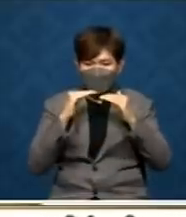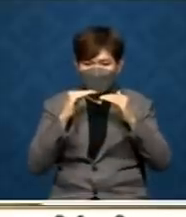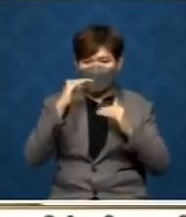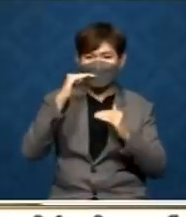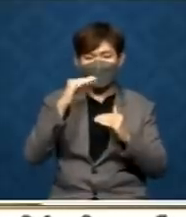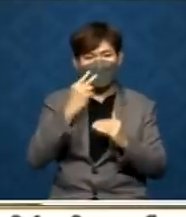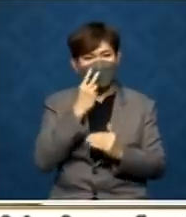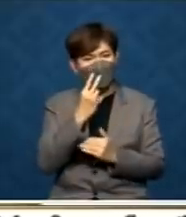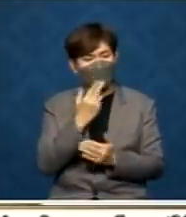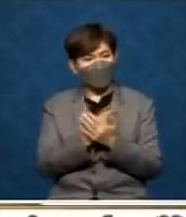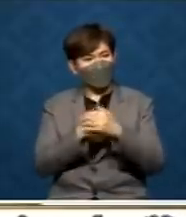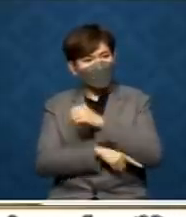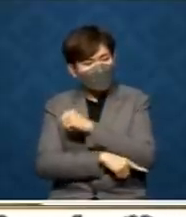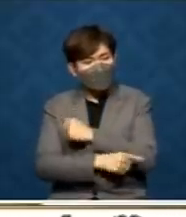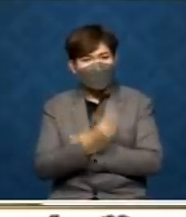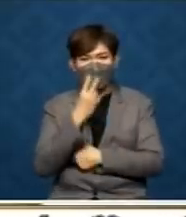อู่